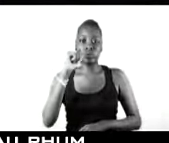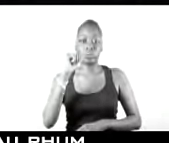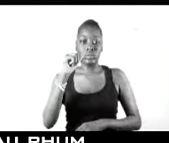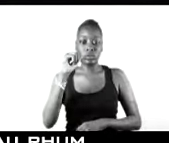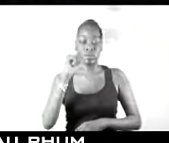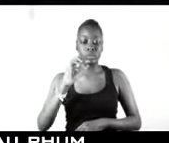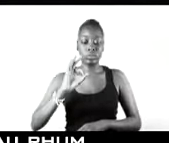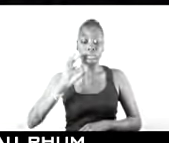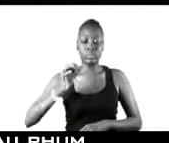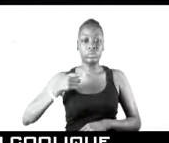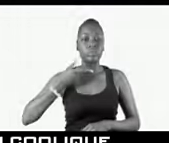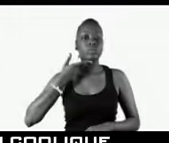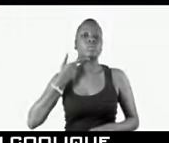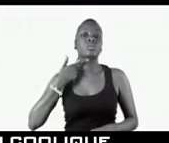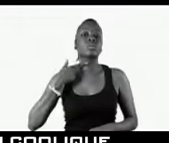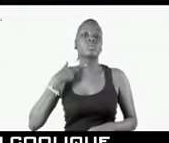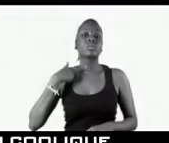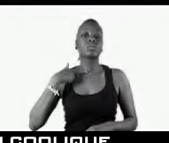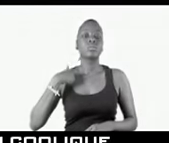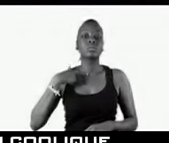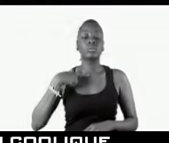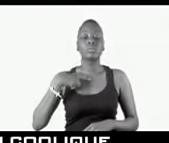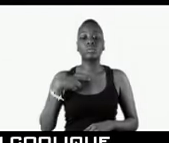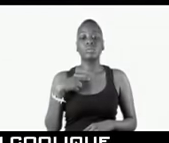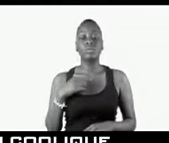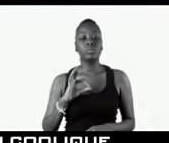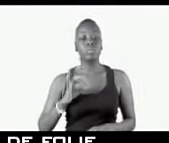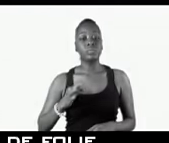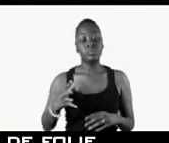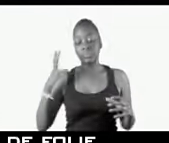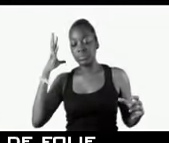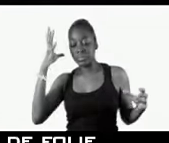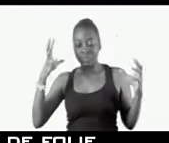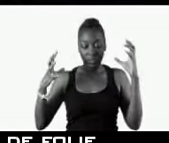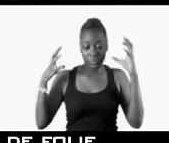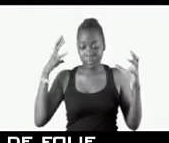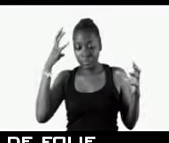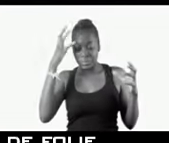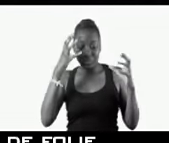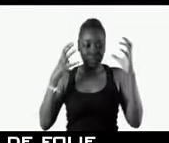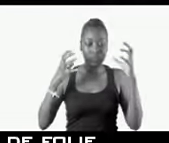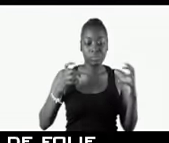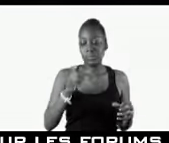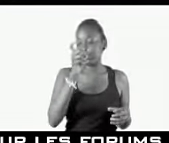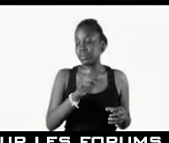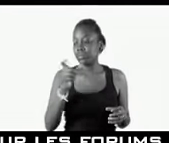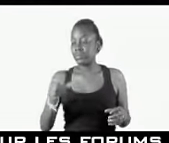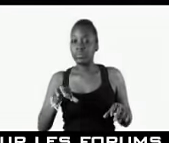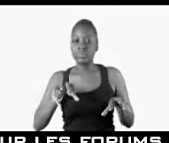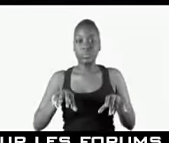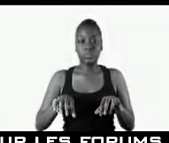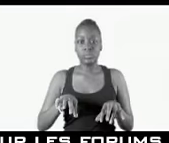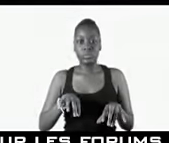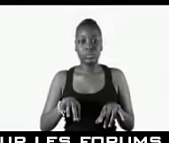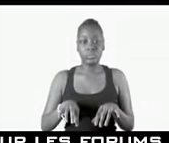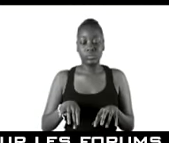rhum. Oui, je suis devenu alcoolique. Oui, j'ai fait des tas de folies. Que les gens se